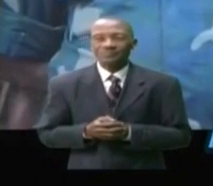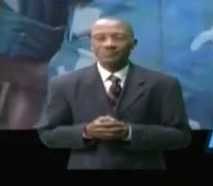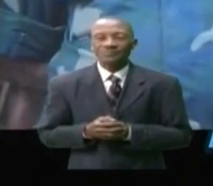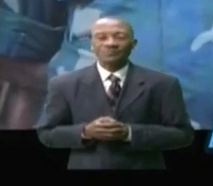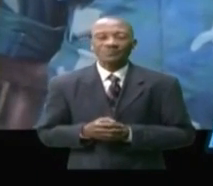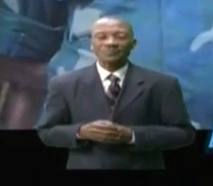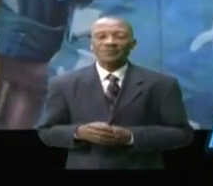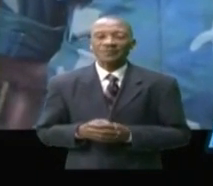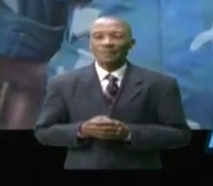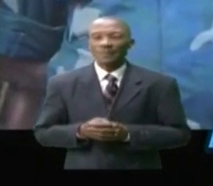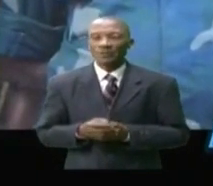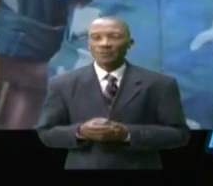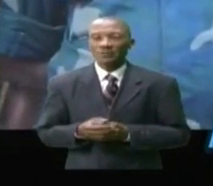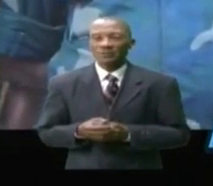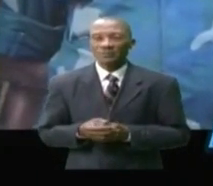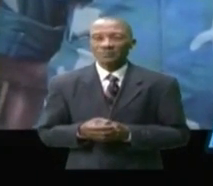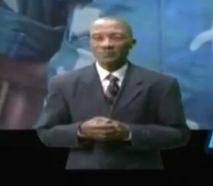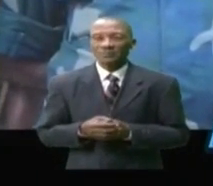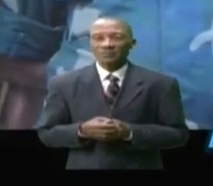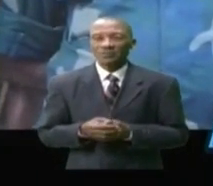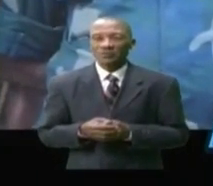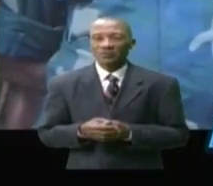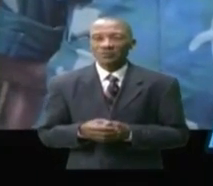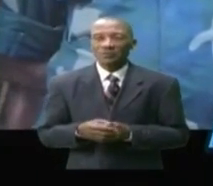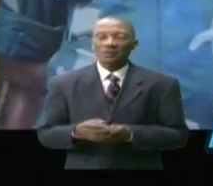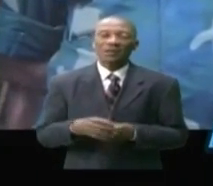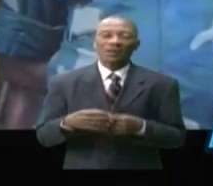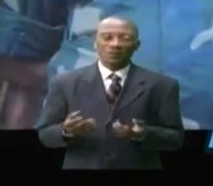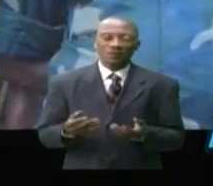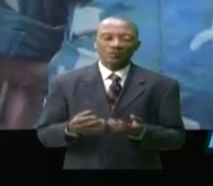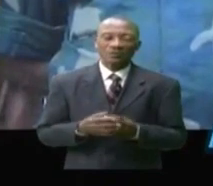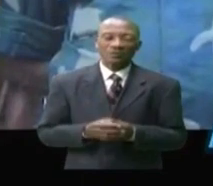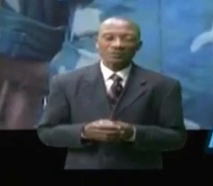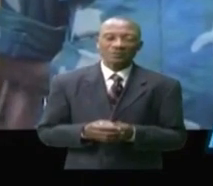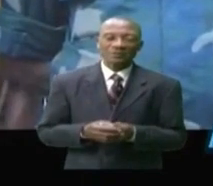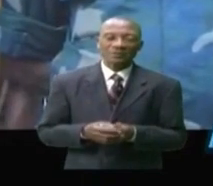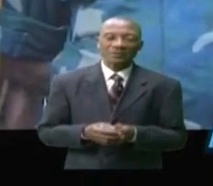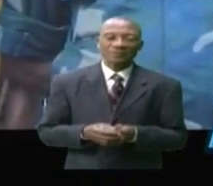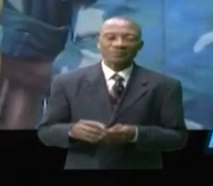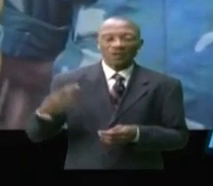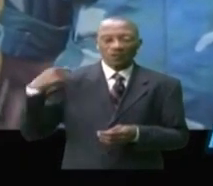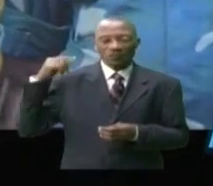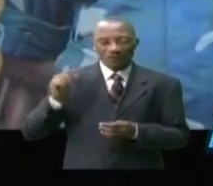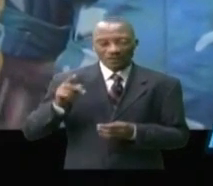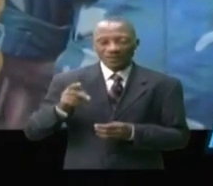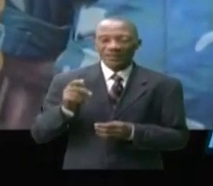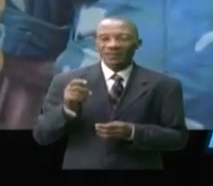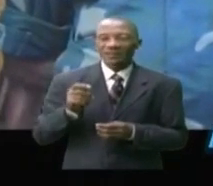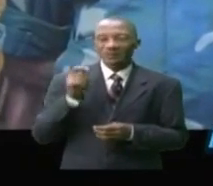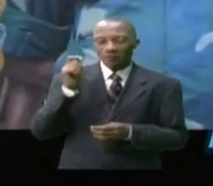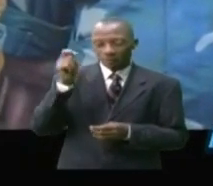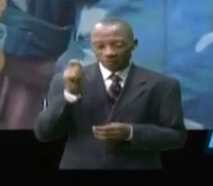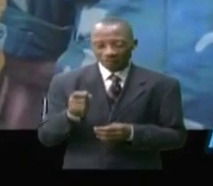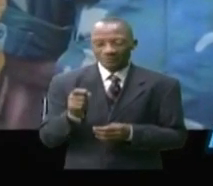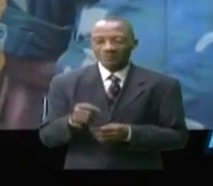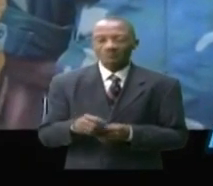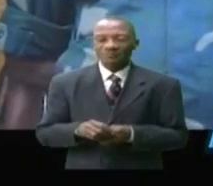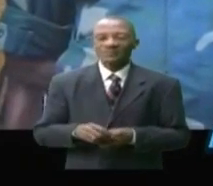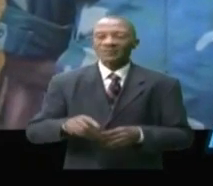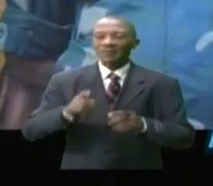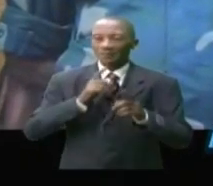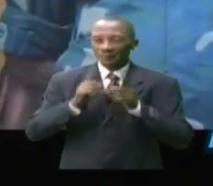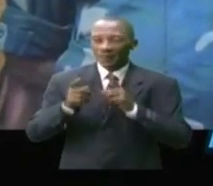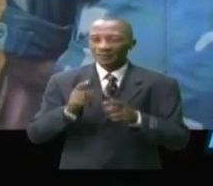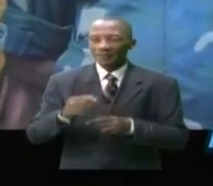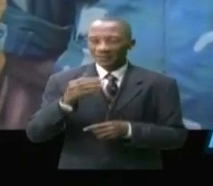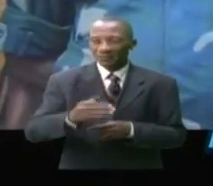édifices publics, écoles, hôpitaux, centres de santé, églises,